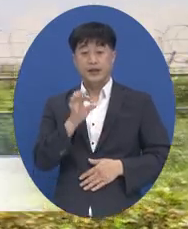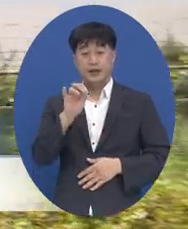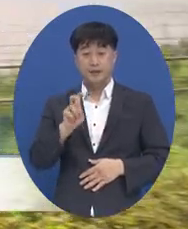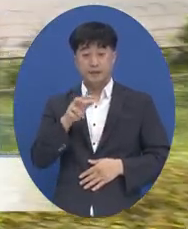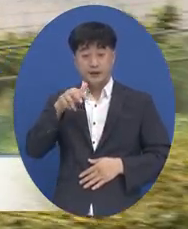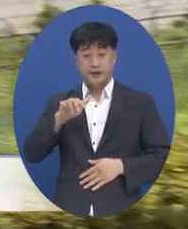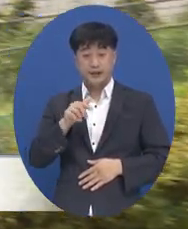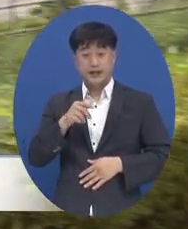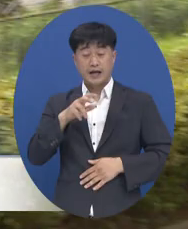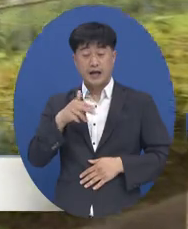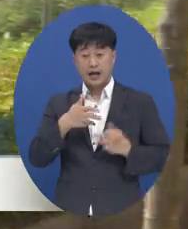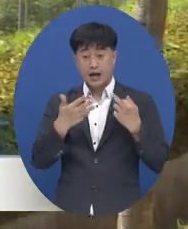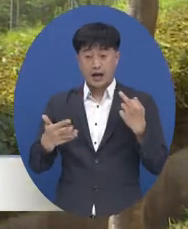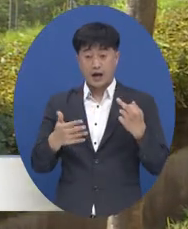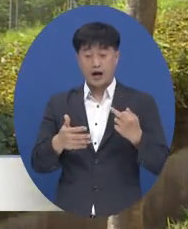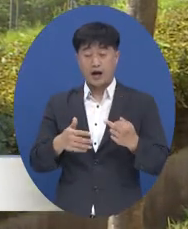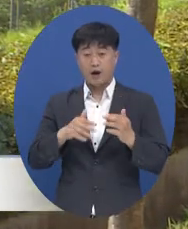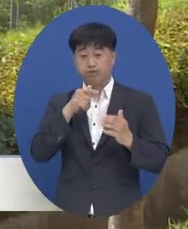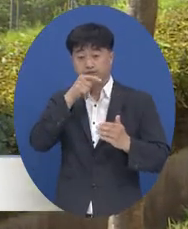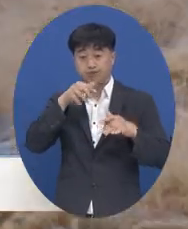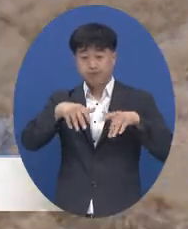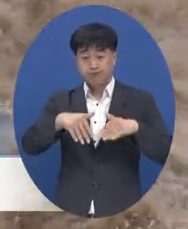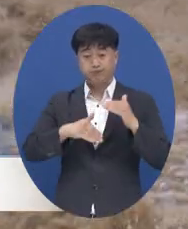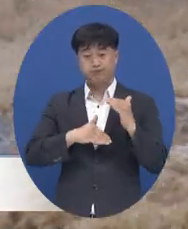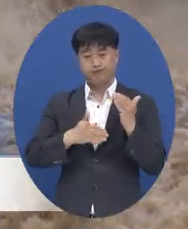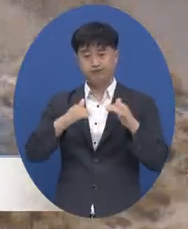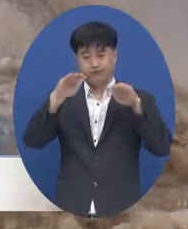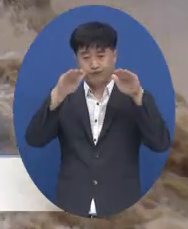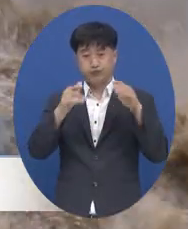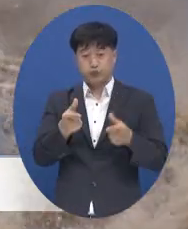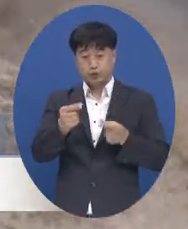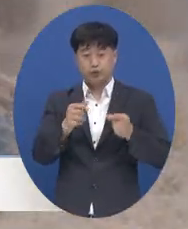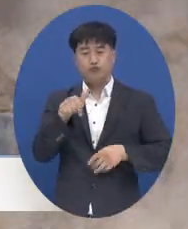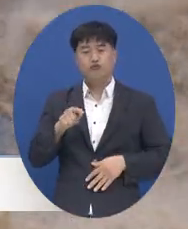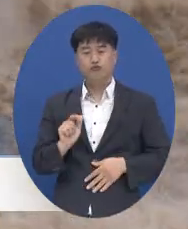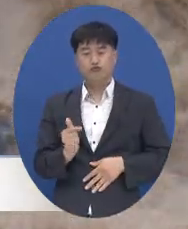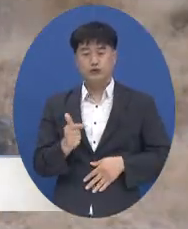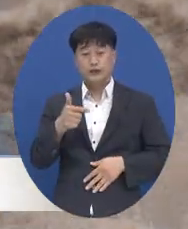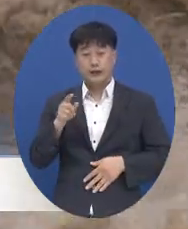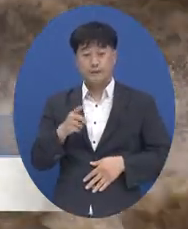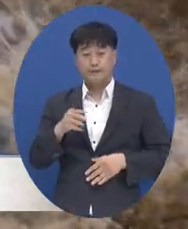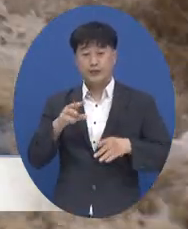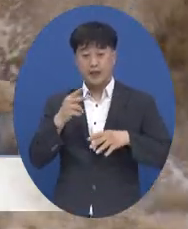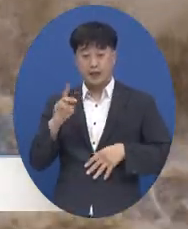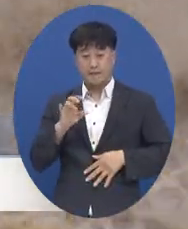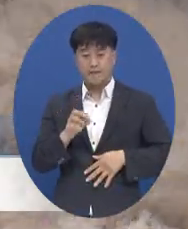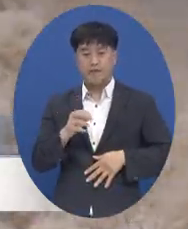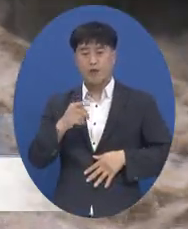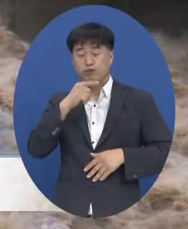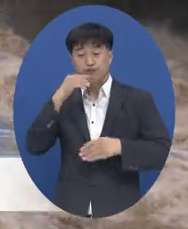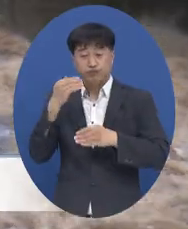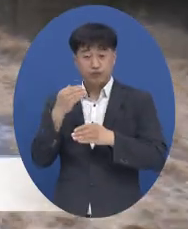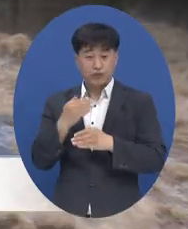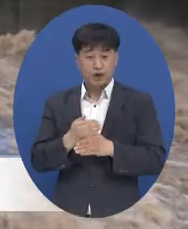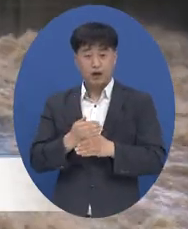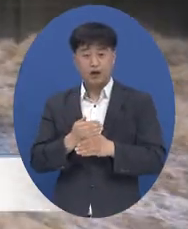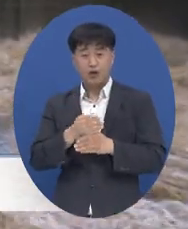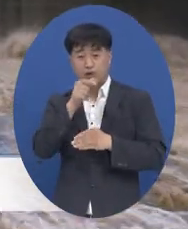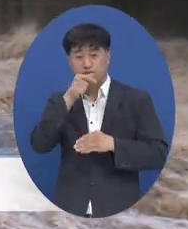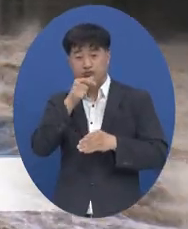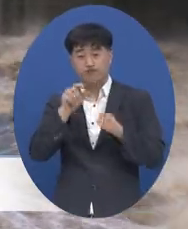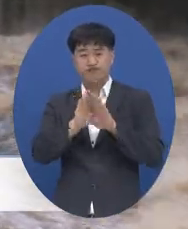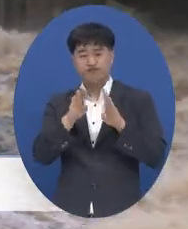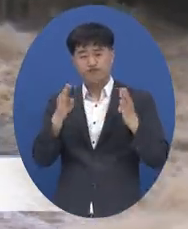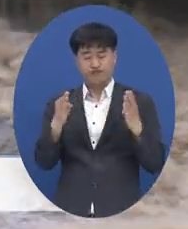임진강의 홍수를 조절하는 긴 남 때문입니다 지난 8월 북한이 우리측 의 아무런 통보없이 황강 때 물을 방류